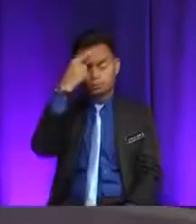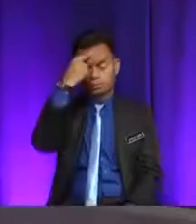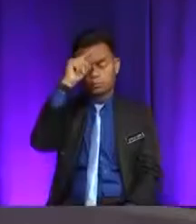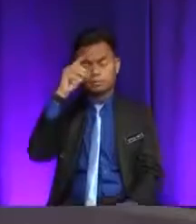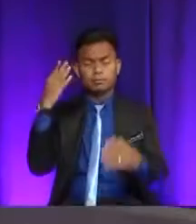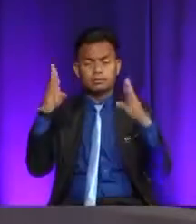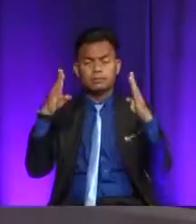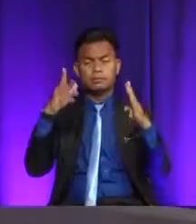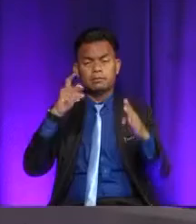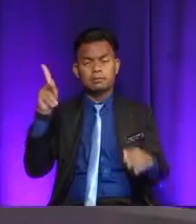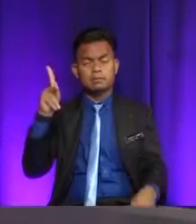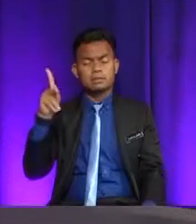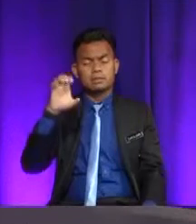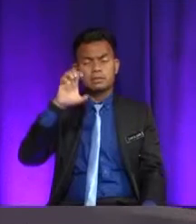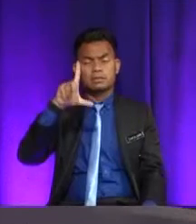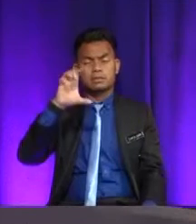Saja